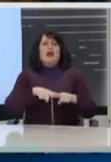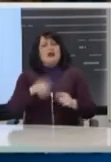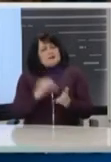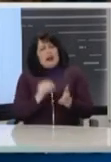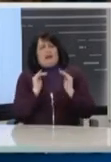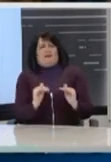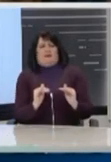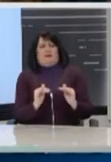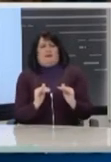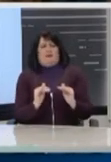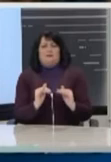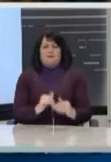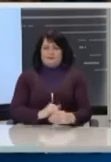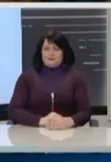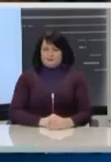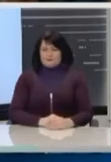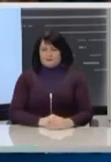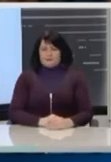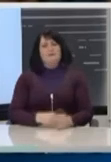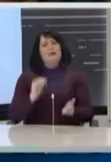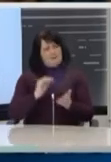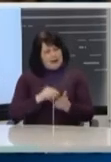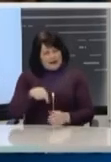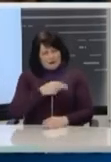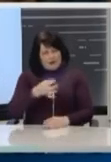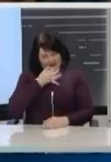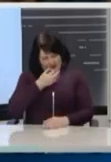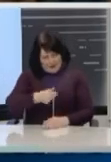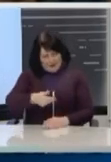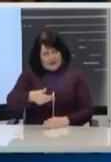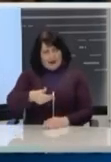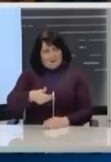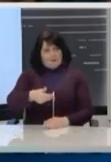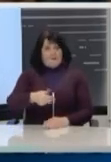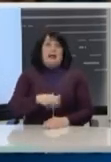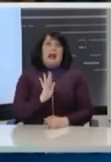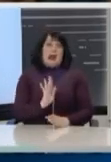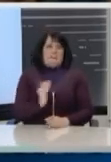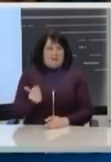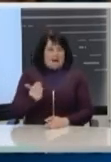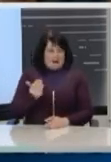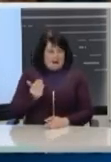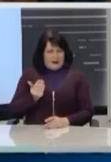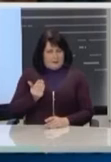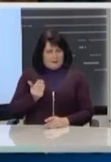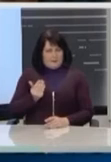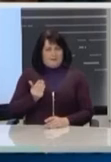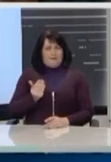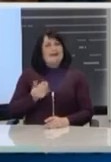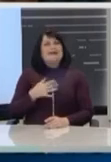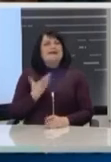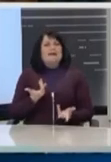φορά. Θα επανέλθω στο θέμα, αλλά προηγουμένως,